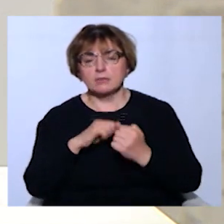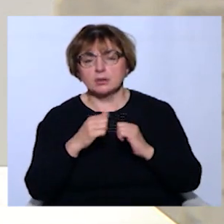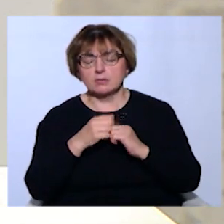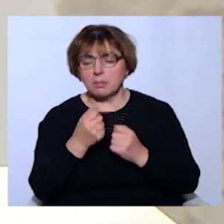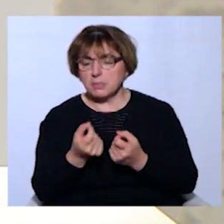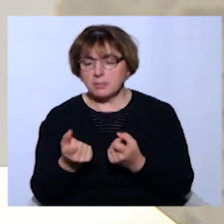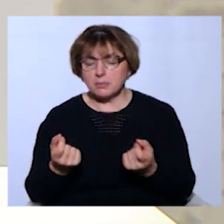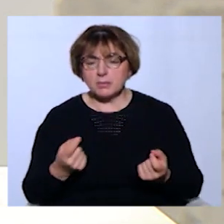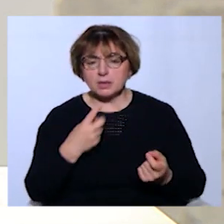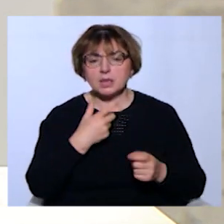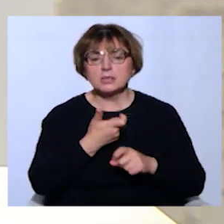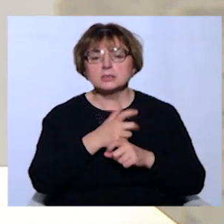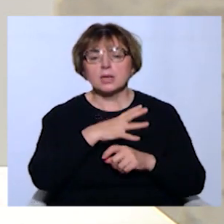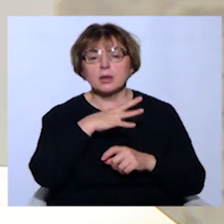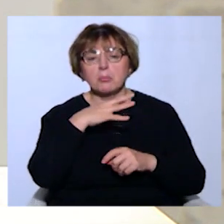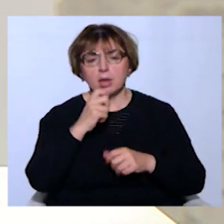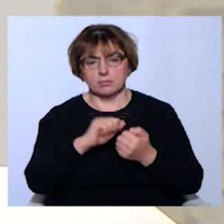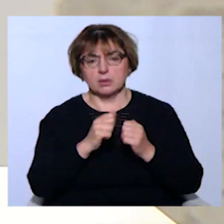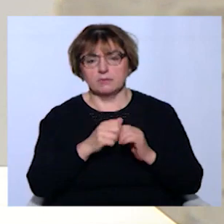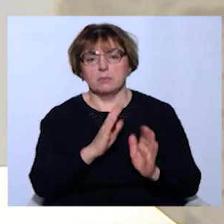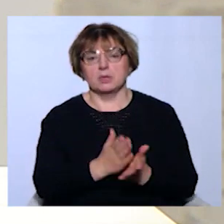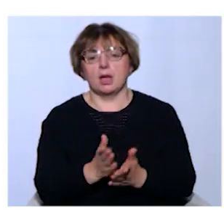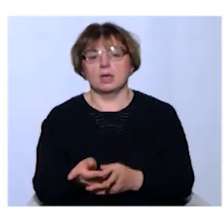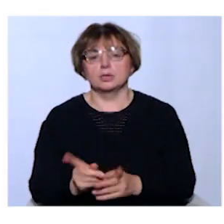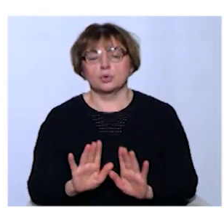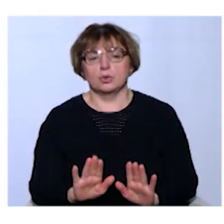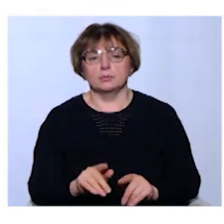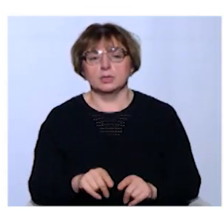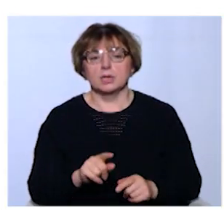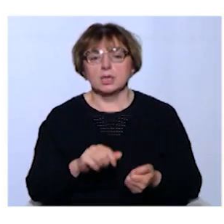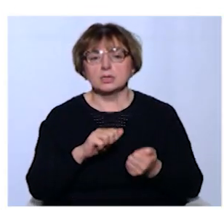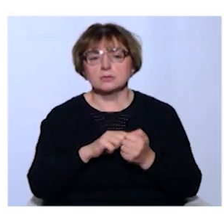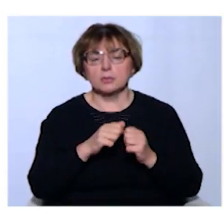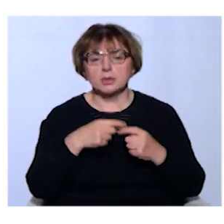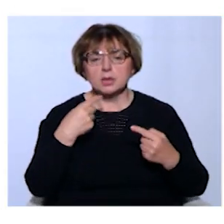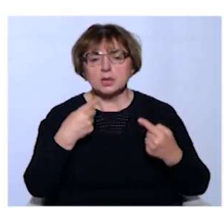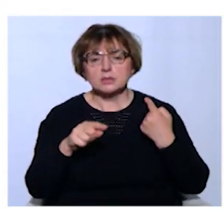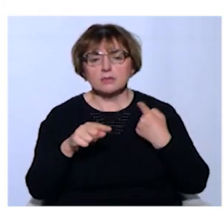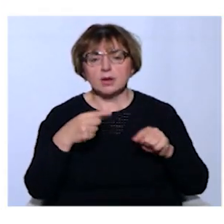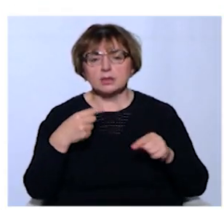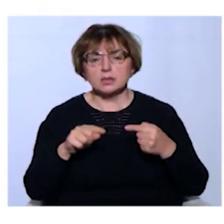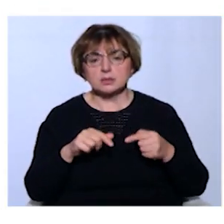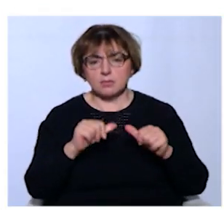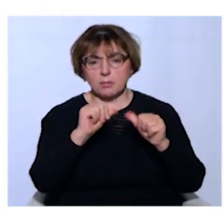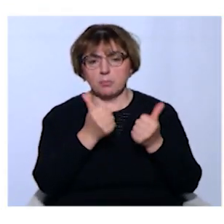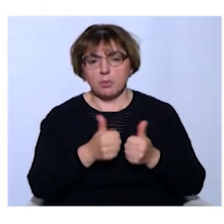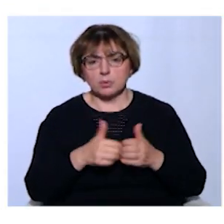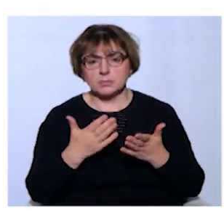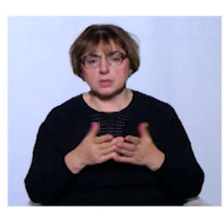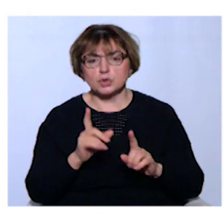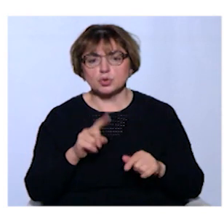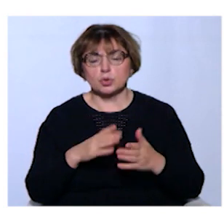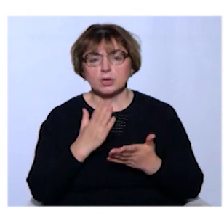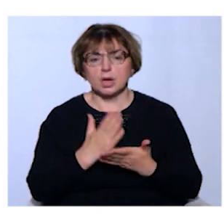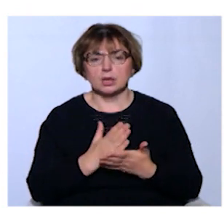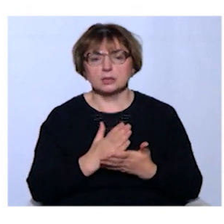რადგან ეს ადგილები ქვების სიმრავლით გამოირჩევიან. ეს ქვები განსხვავდებიან ერთმანეთისაგან. ზოგიერთი